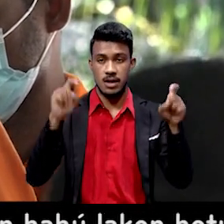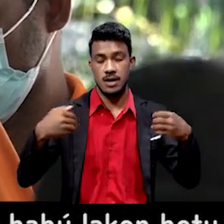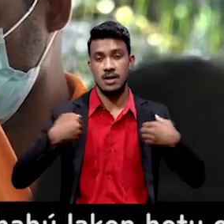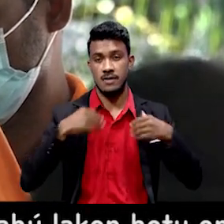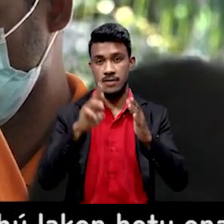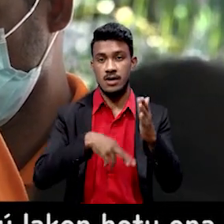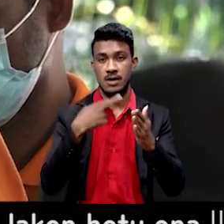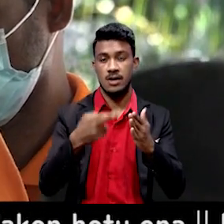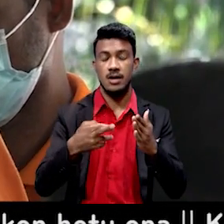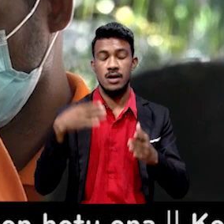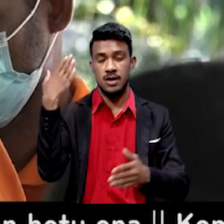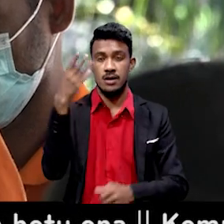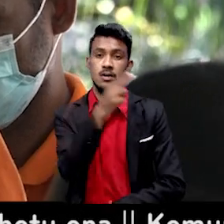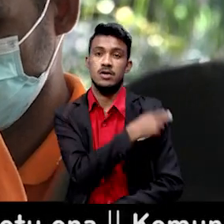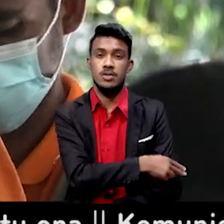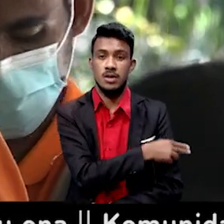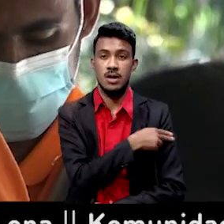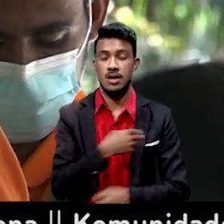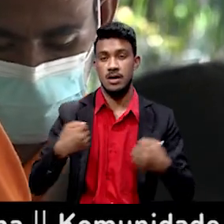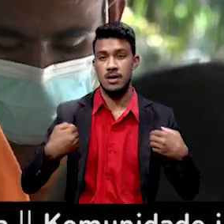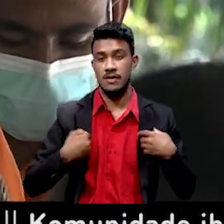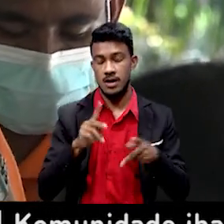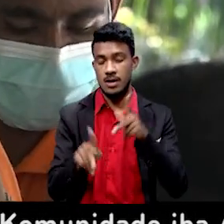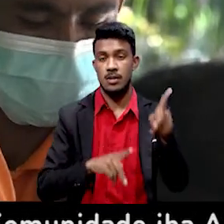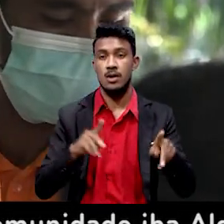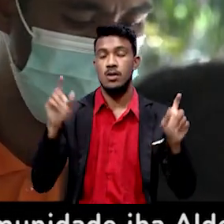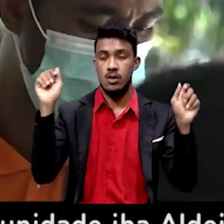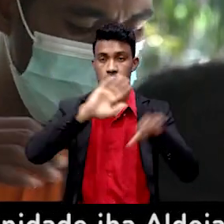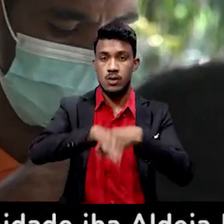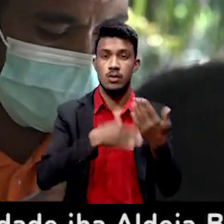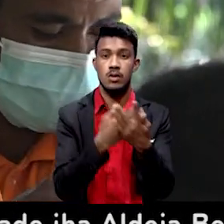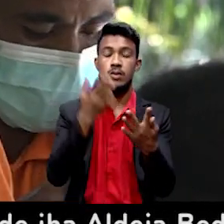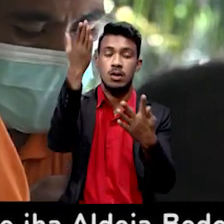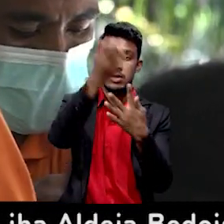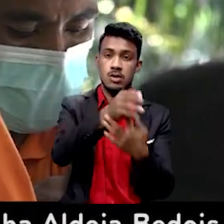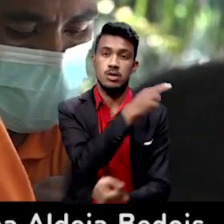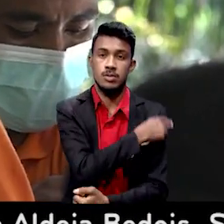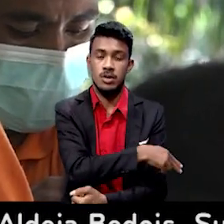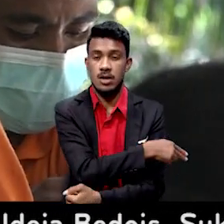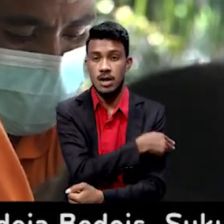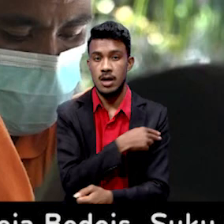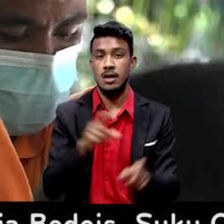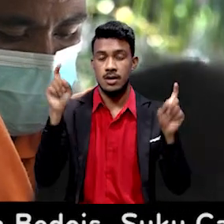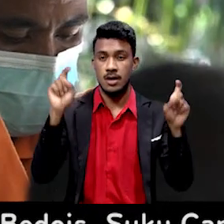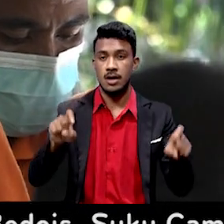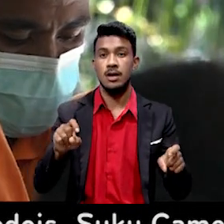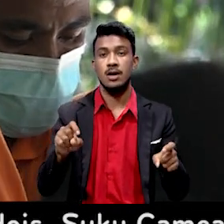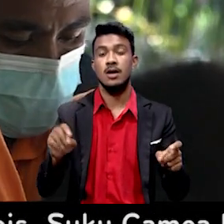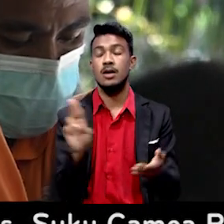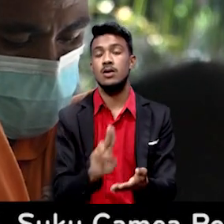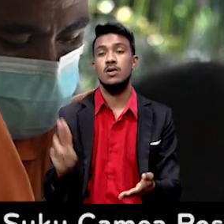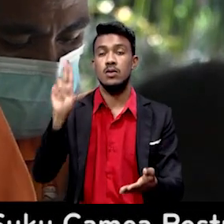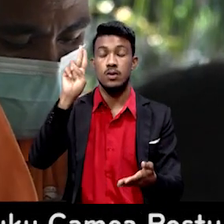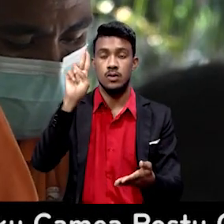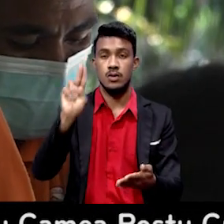iha fasilita hospital iha tio ona e ma ototo tama tenki usa gartam kinu funcionare hoto